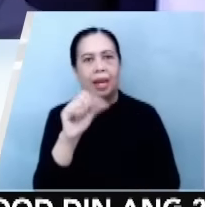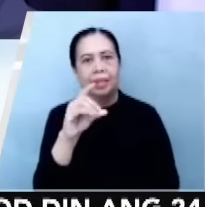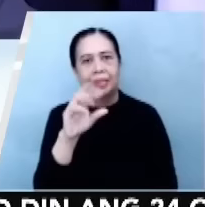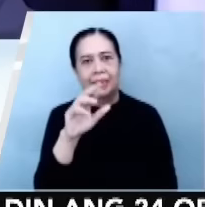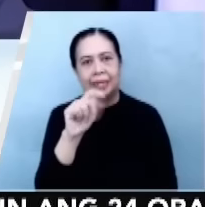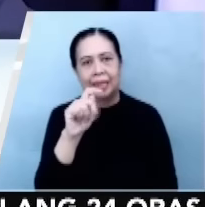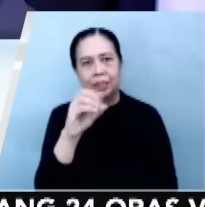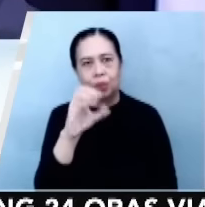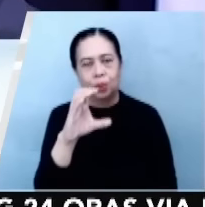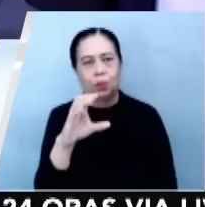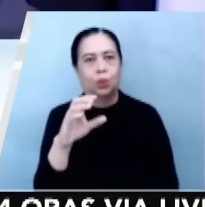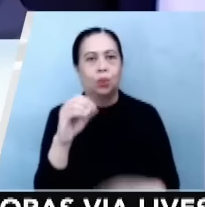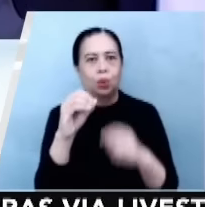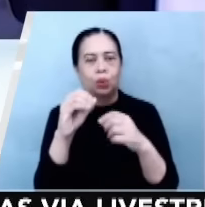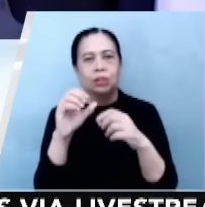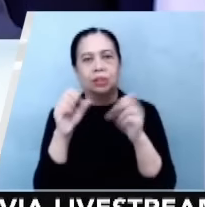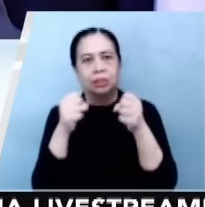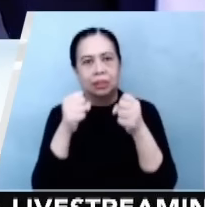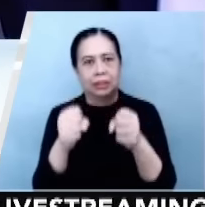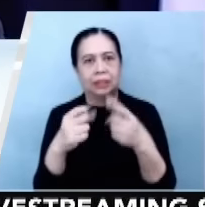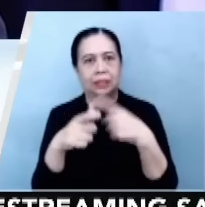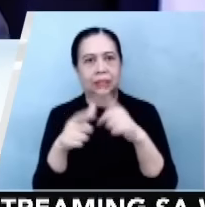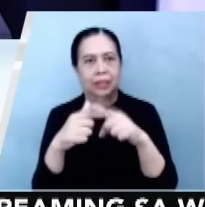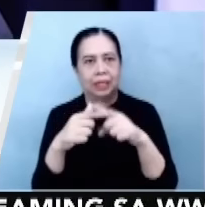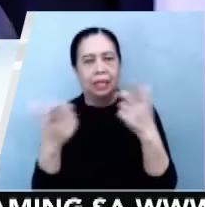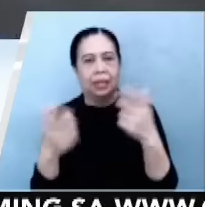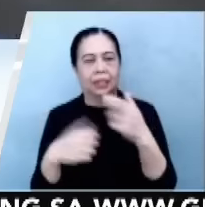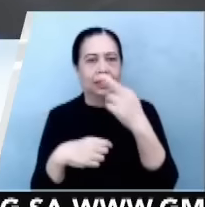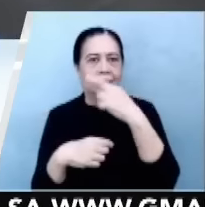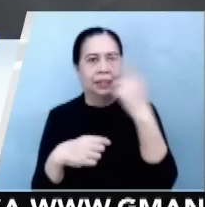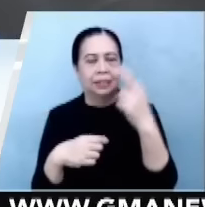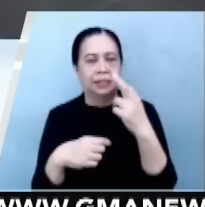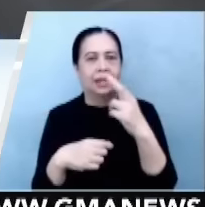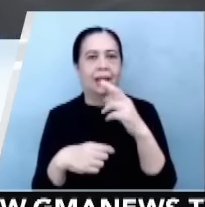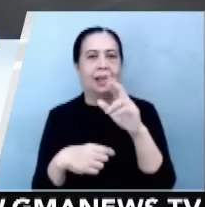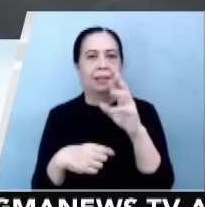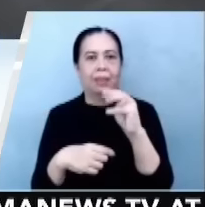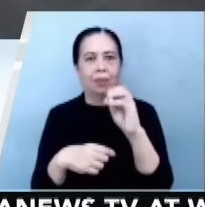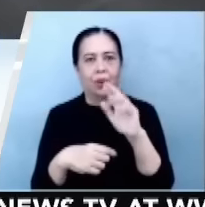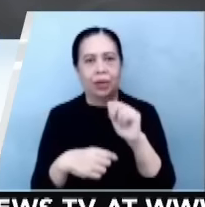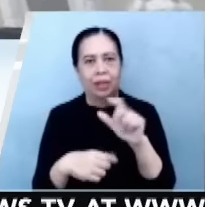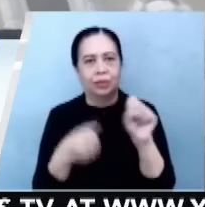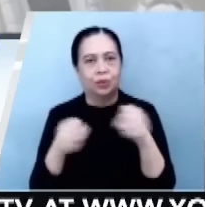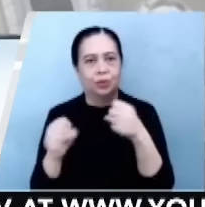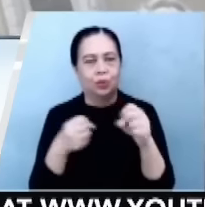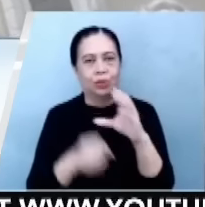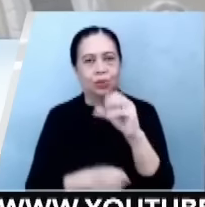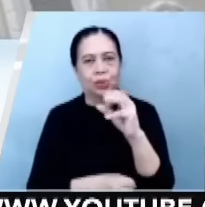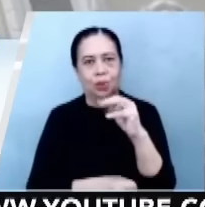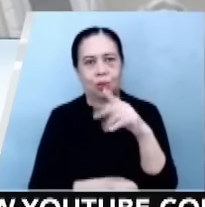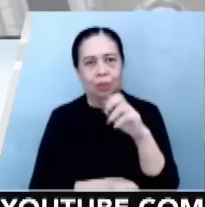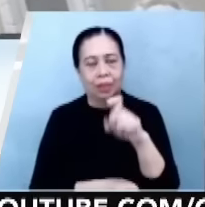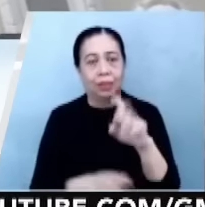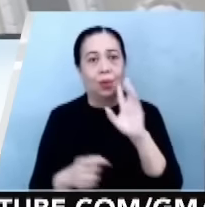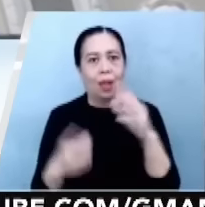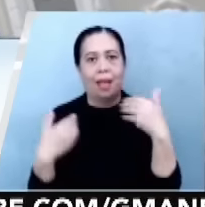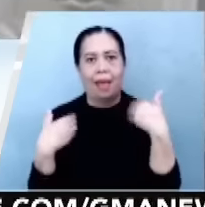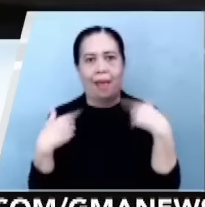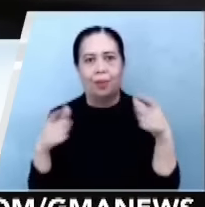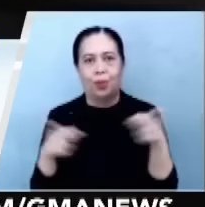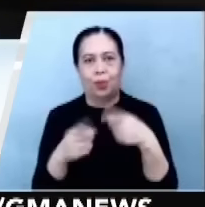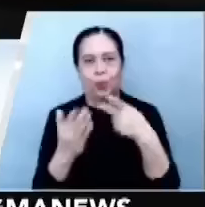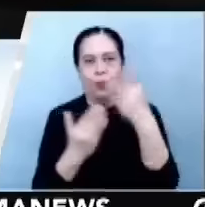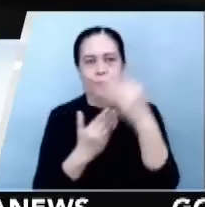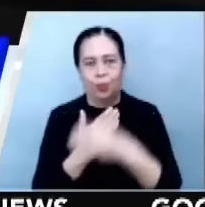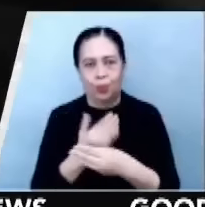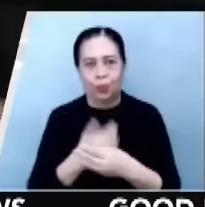end up at the Rizal Memorial Sports Complex. Magkakaroon naman ng maikling programa sa Rizal Memorial Sports Complex.